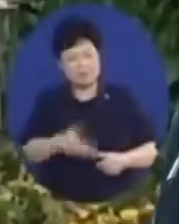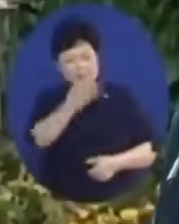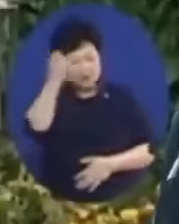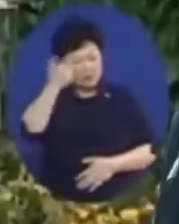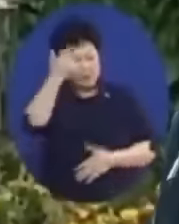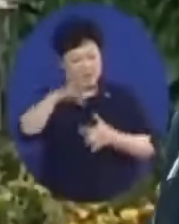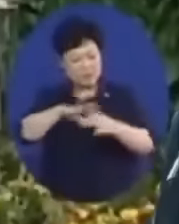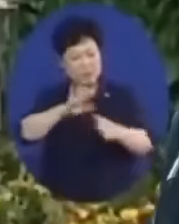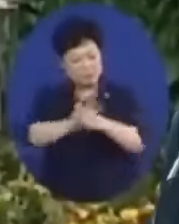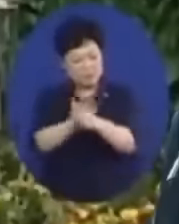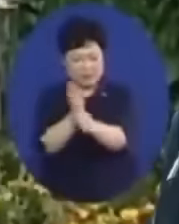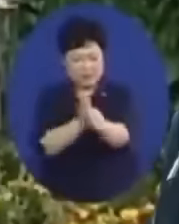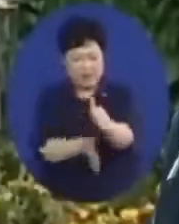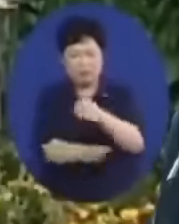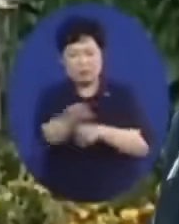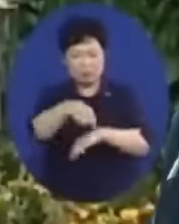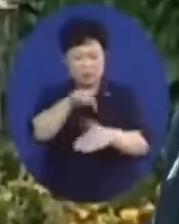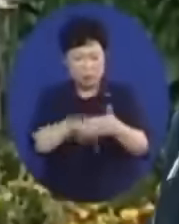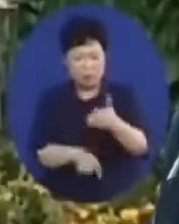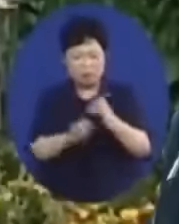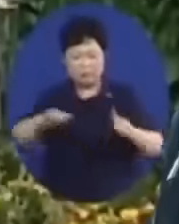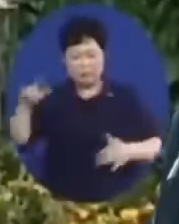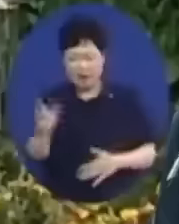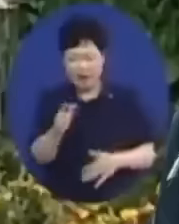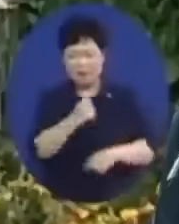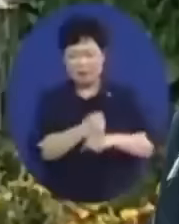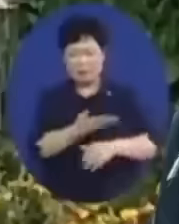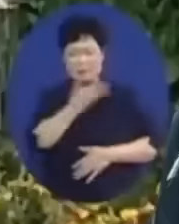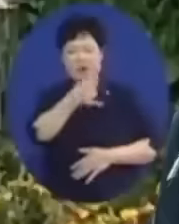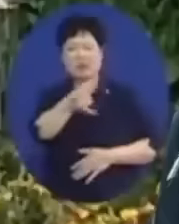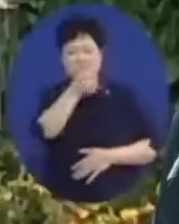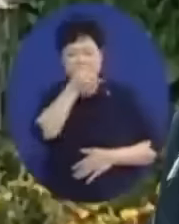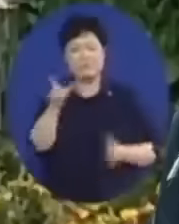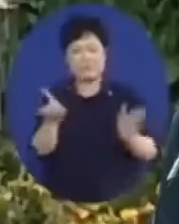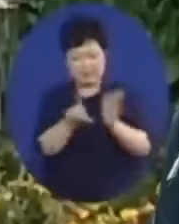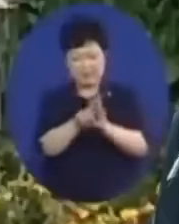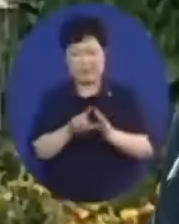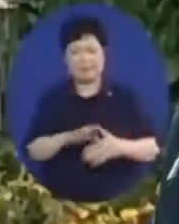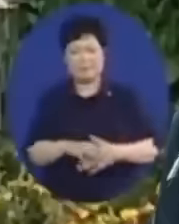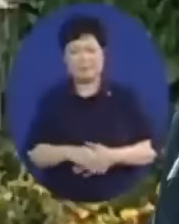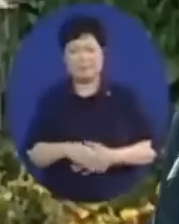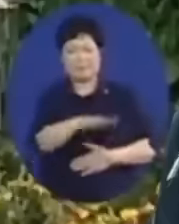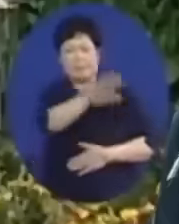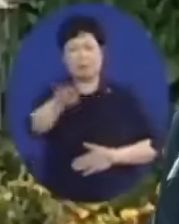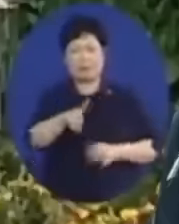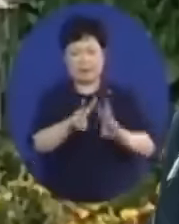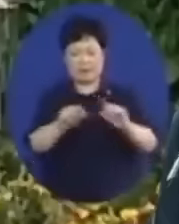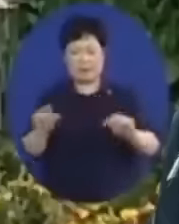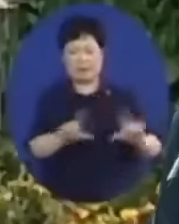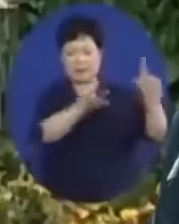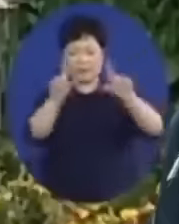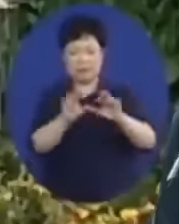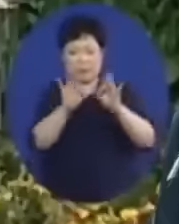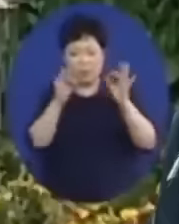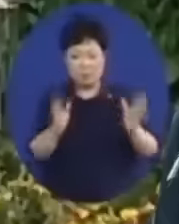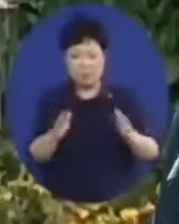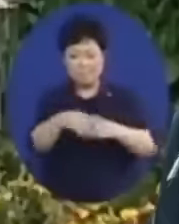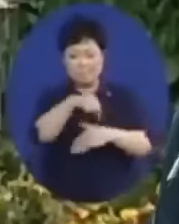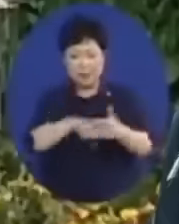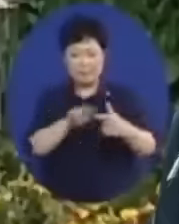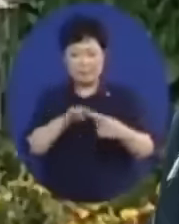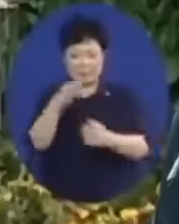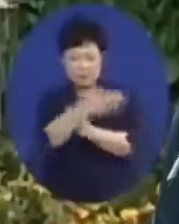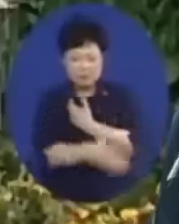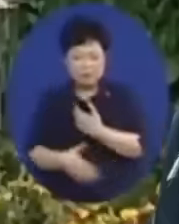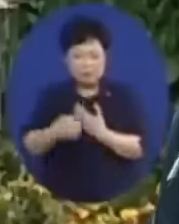도우심을 간구함으로써 우리 속사람을 강하게 할 수가 있는 것입니다. 우리는 이 땅에 사는 동안에 마음과